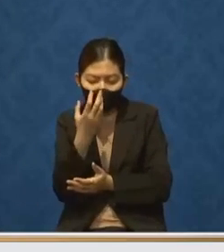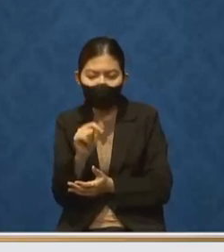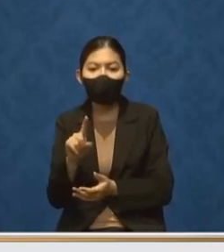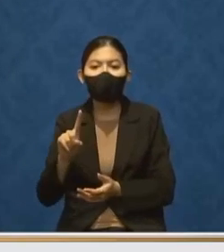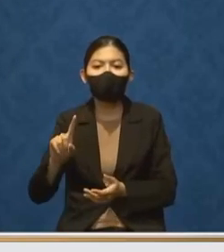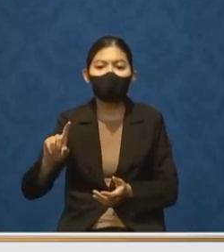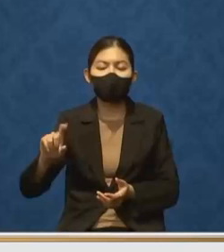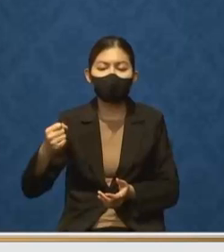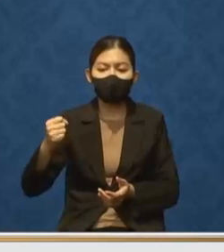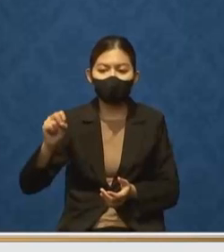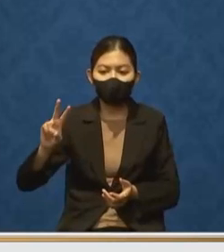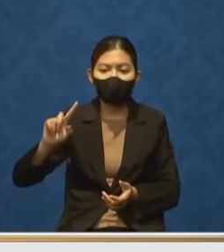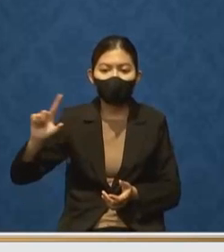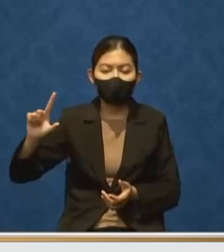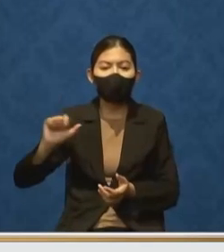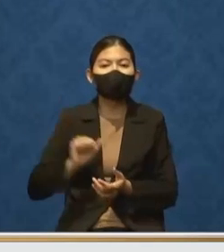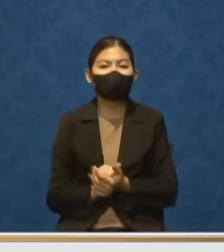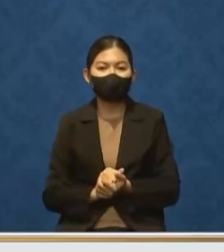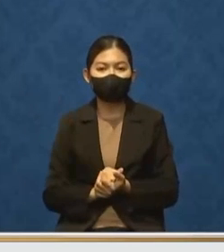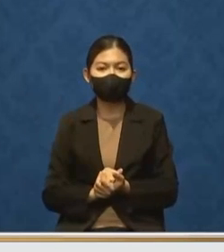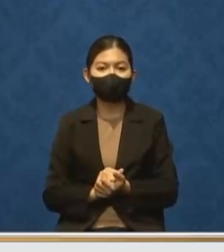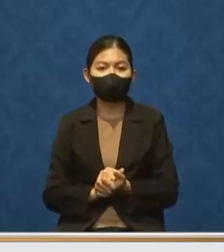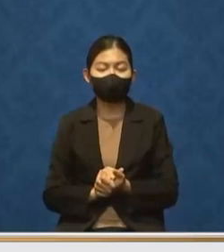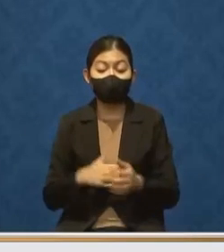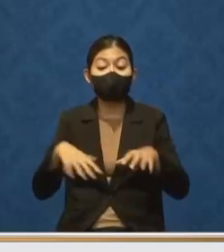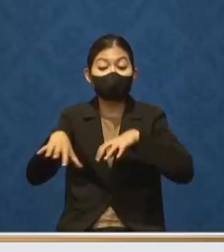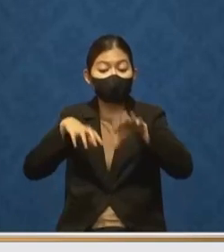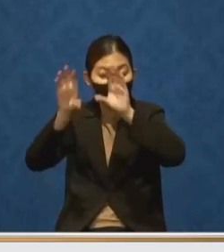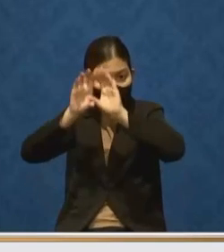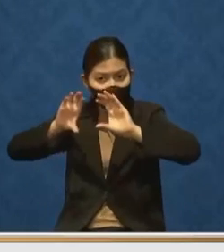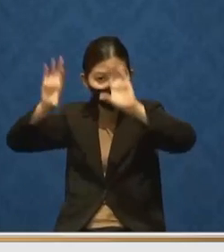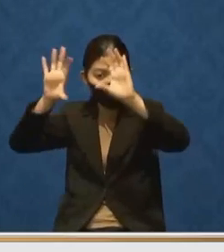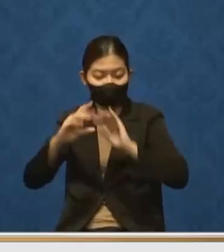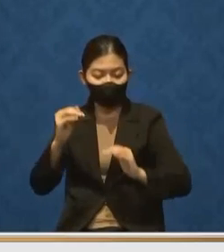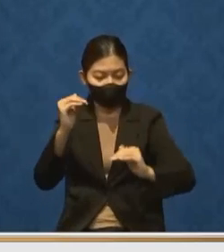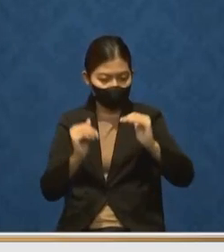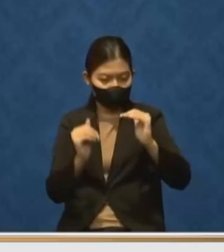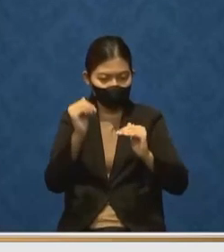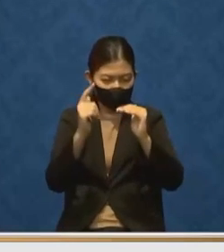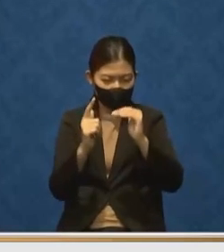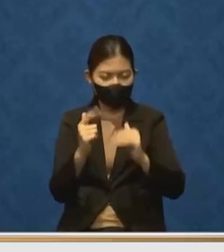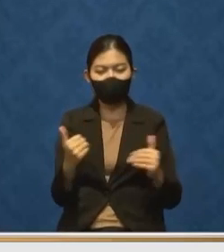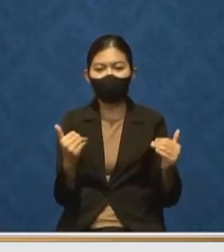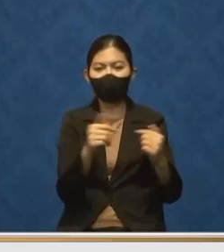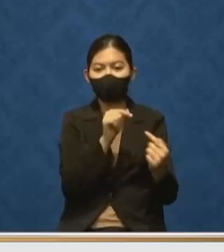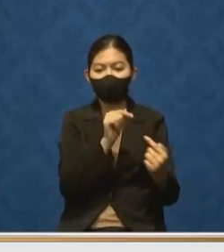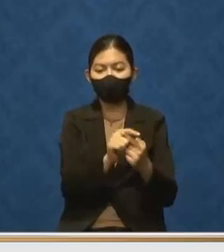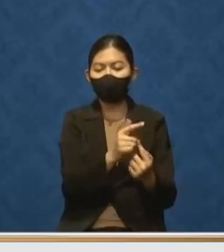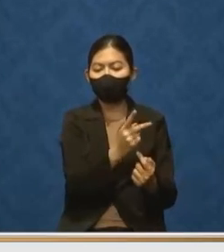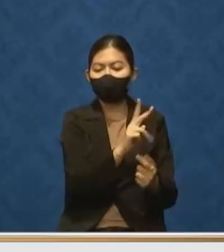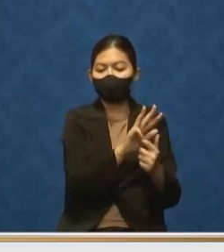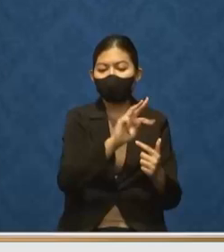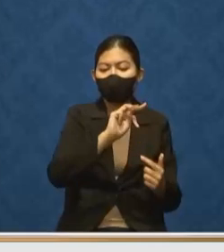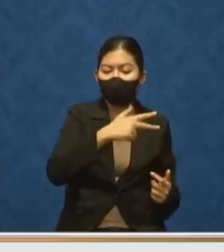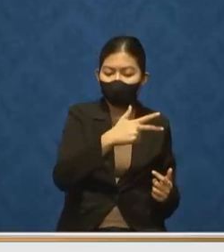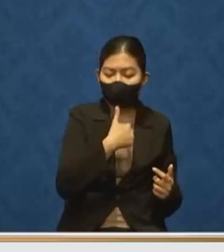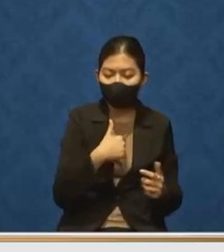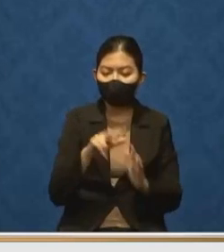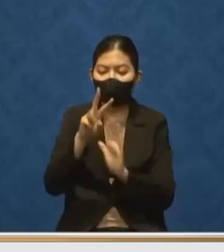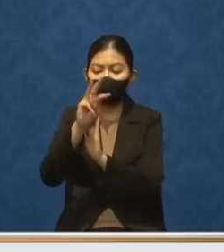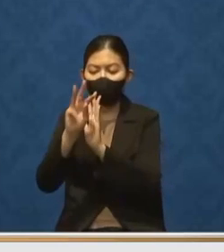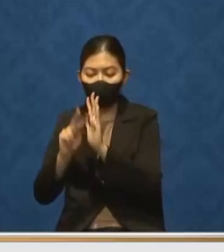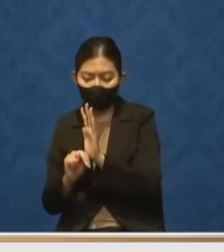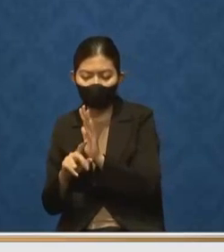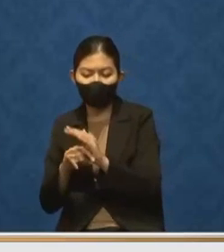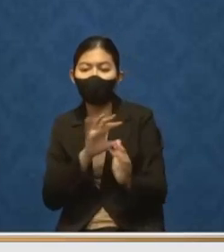26,618 ล้านบาทเป็นการสนับสนุนการบริหารจัดการหนี้ภาครัฐให้เกิดเสถียรภาพทางการคลังและการเงินรวมทั้งการรักษาวินัยการทางการ